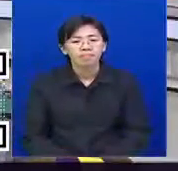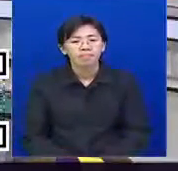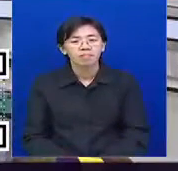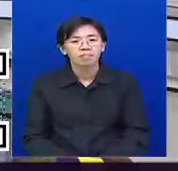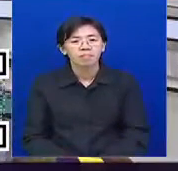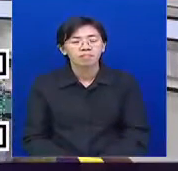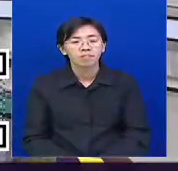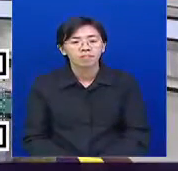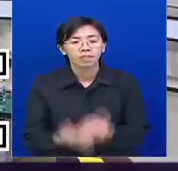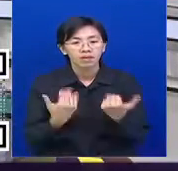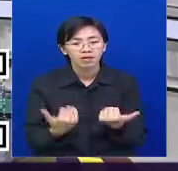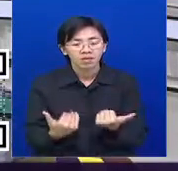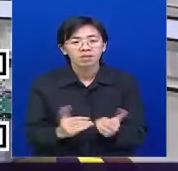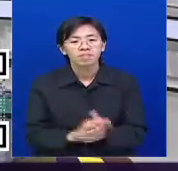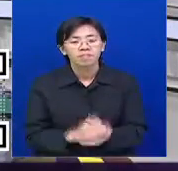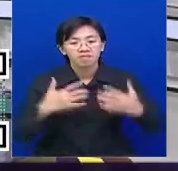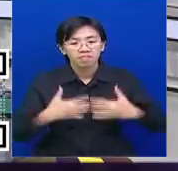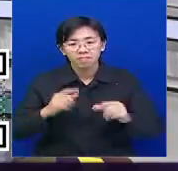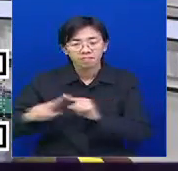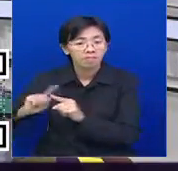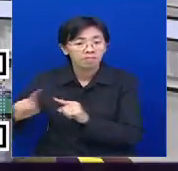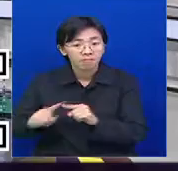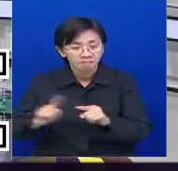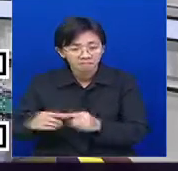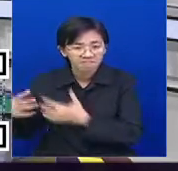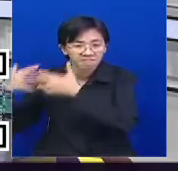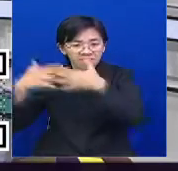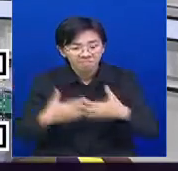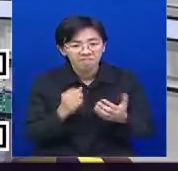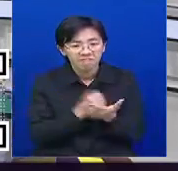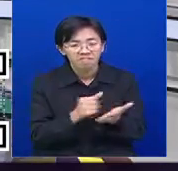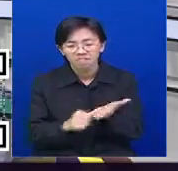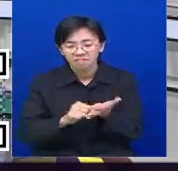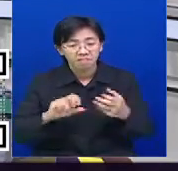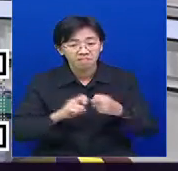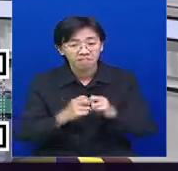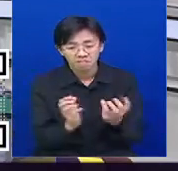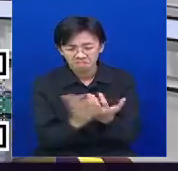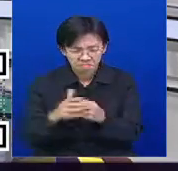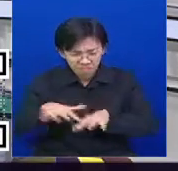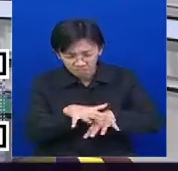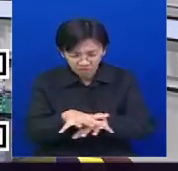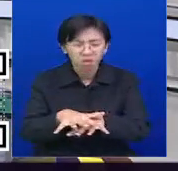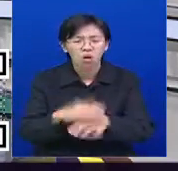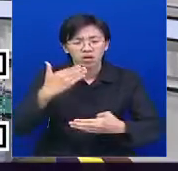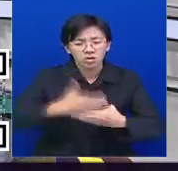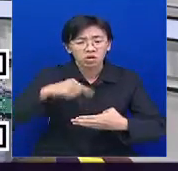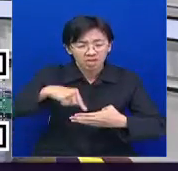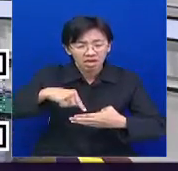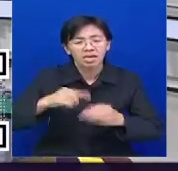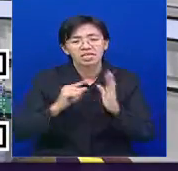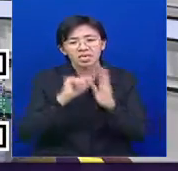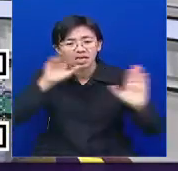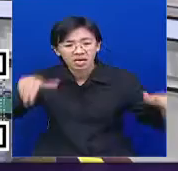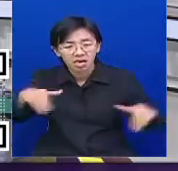แล้ววันนี้นะคะก็มีการระดมเครื่องจักรจากหลายหน่วยงานค่ะส่งมาช่วยภารกิจกำจัดผักตบชวาที่ลอยเต็มลำน้ำเหนือเขื่อนเจ้าพระยาจังหวัดชัยนา